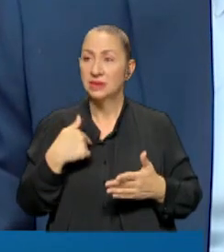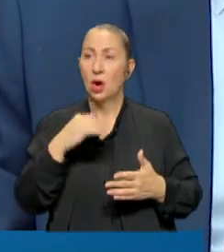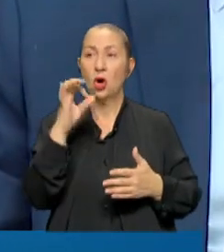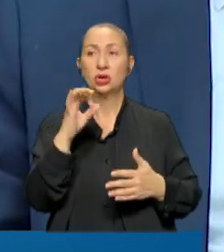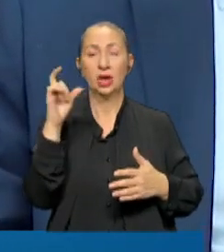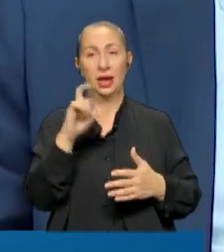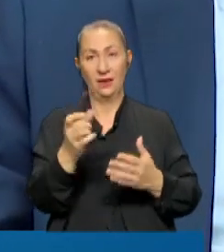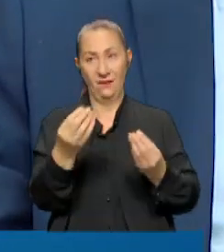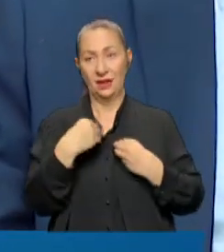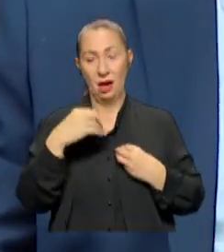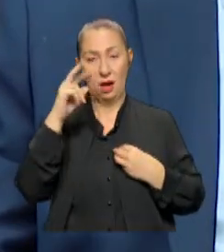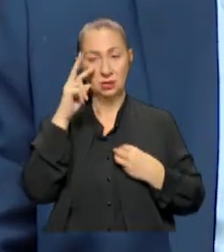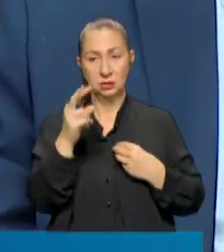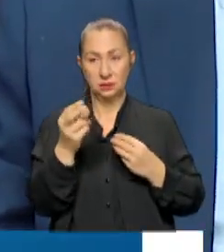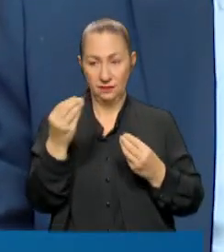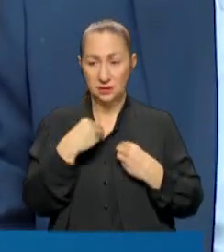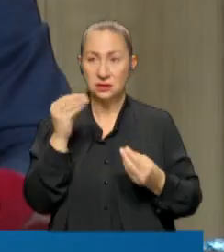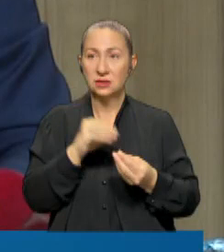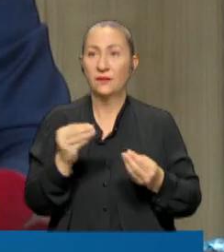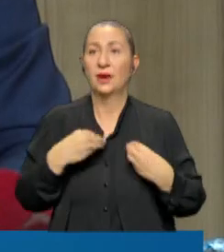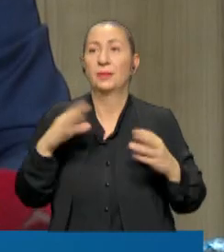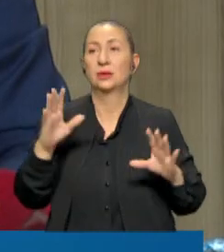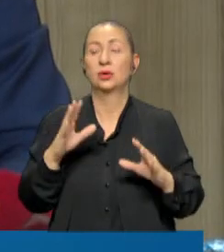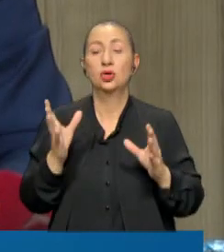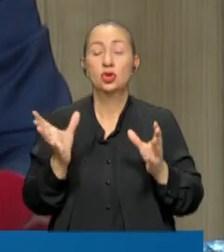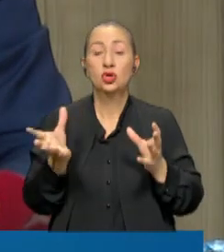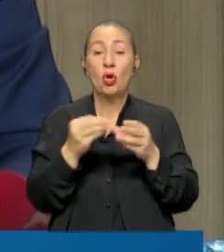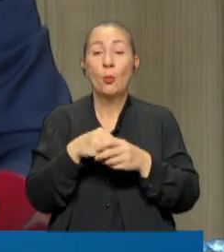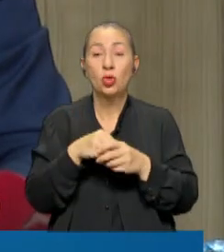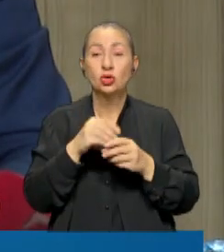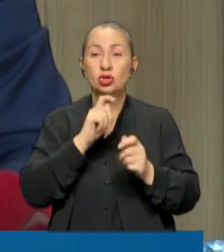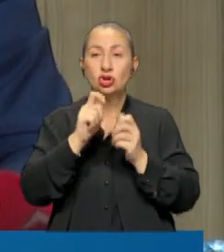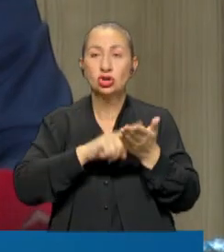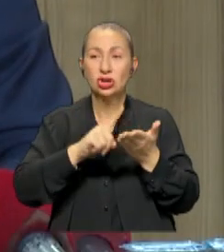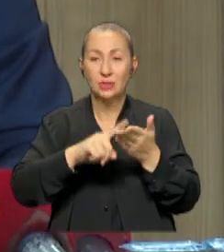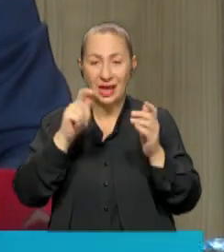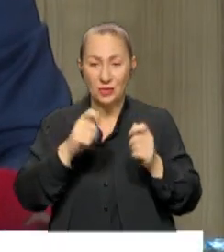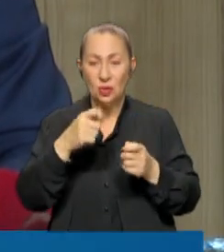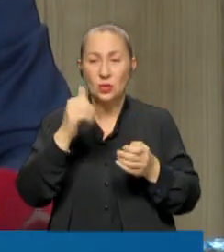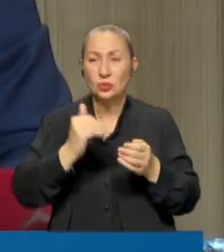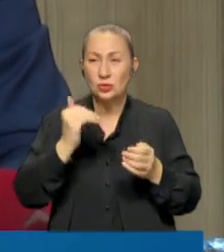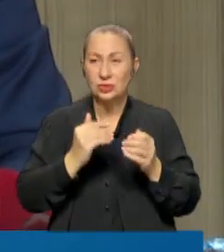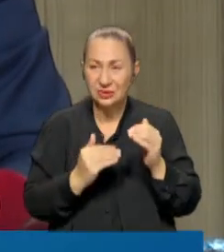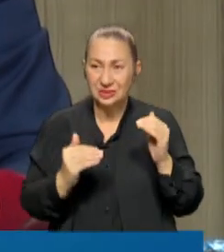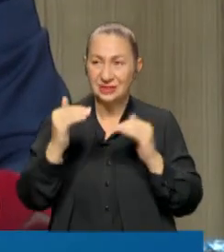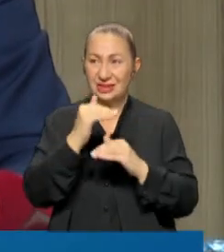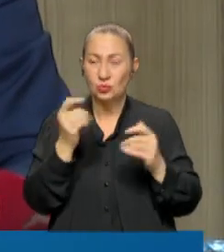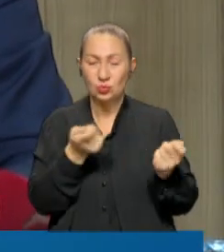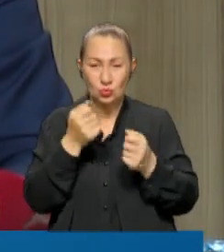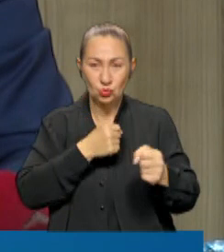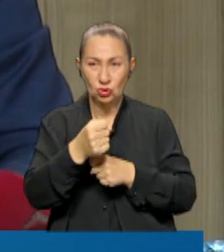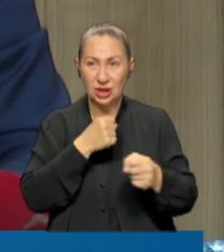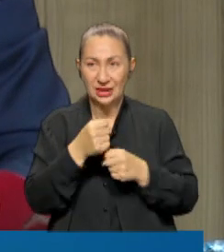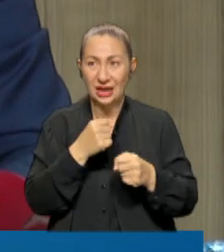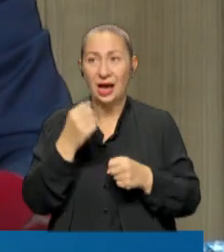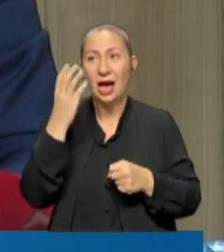Ocak ayında verdiğinizi Aralık ayında verin, zammamda vermeyin. Toplu sözleşmeyle elde ettikleri düşük ücretlerini yukarıya çekmek için verdikleri